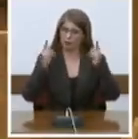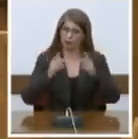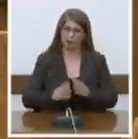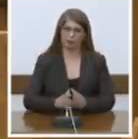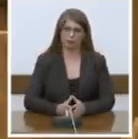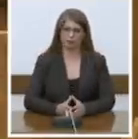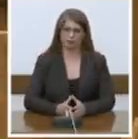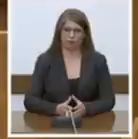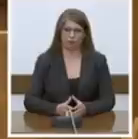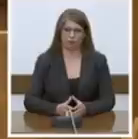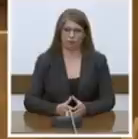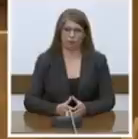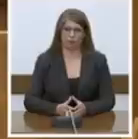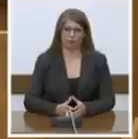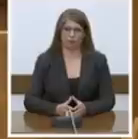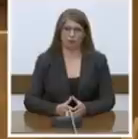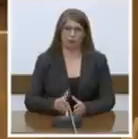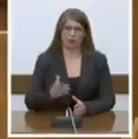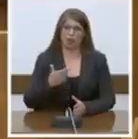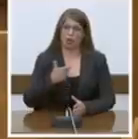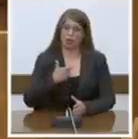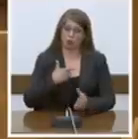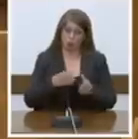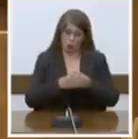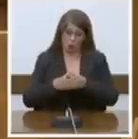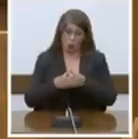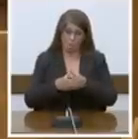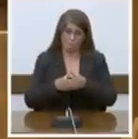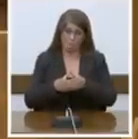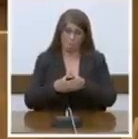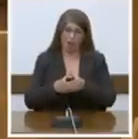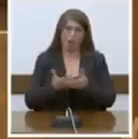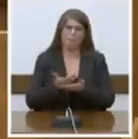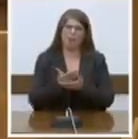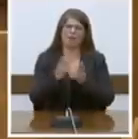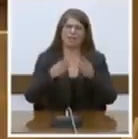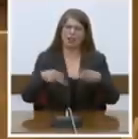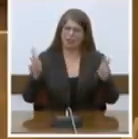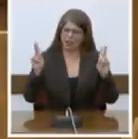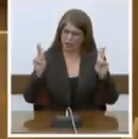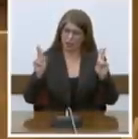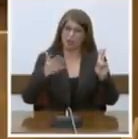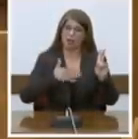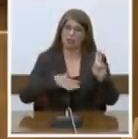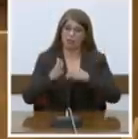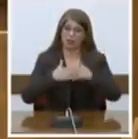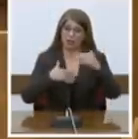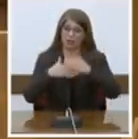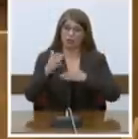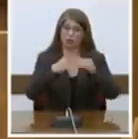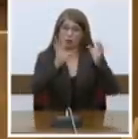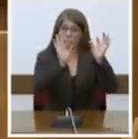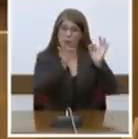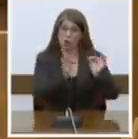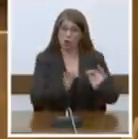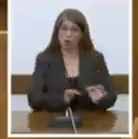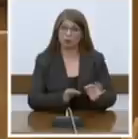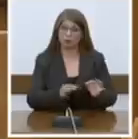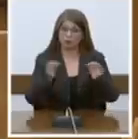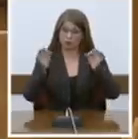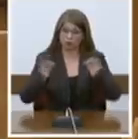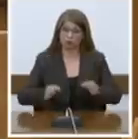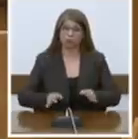Η Πλεύση Ελευθερίας που θέλει να χτίσει το πρότυπο, το υπόδειγμα της